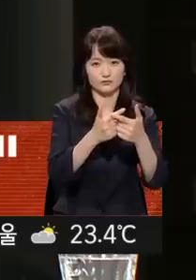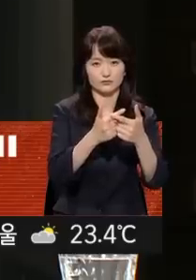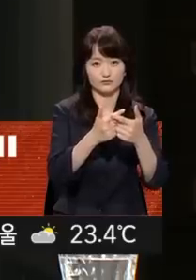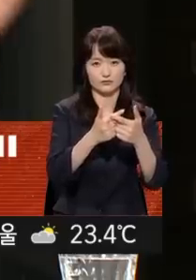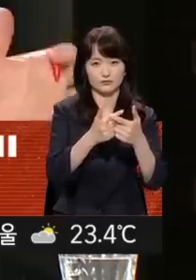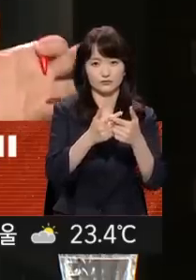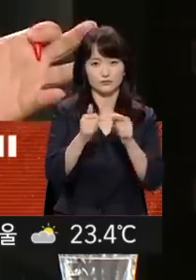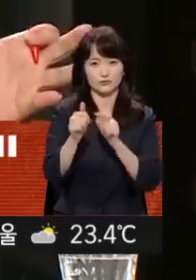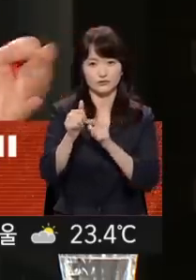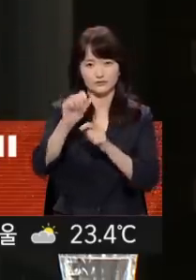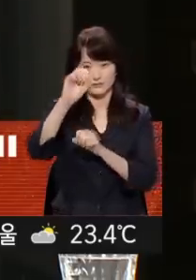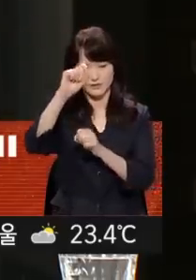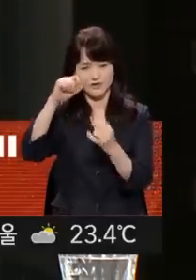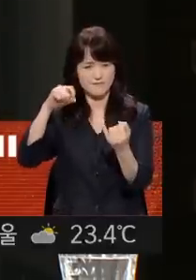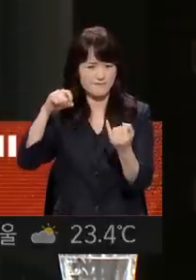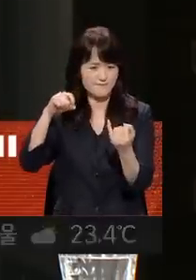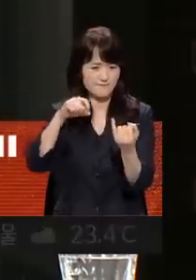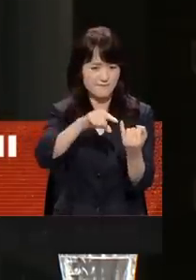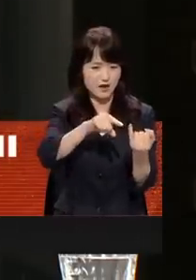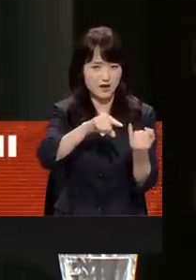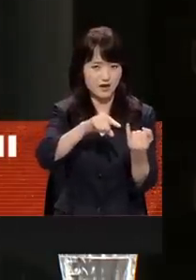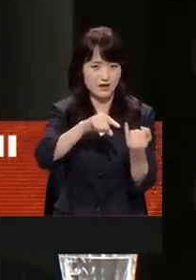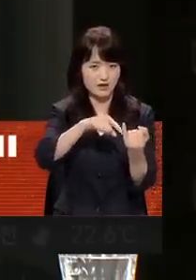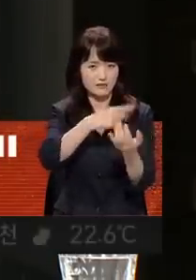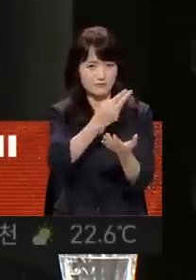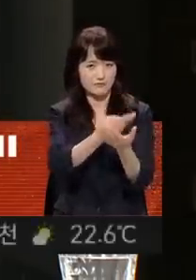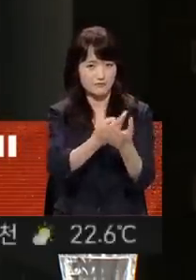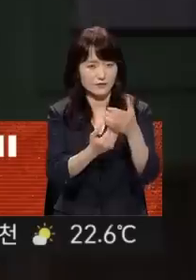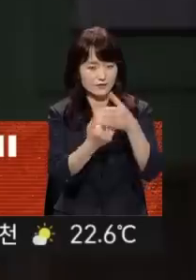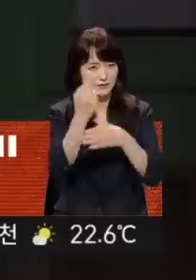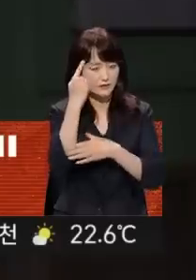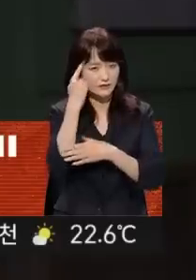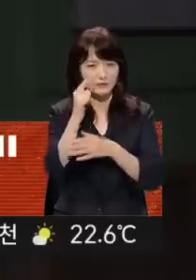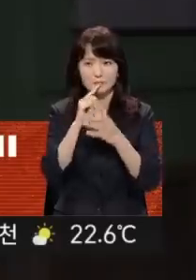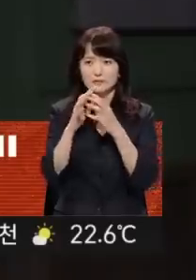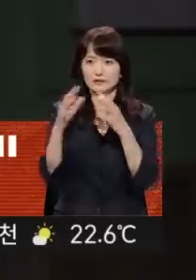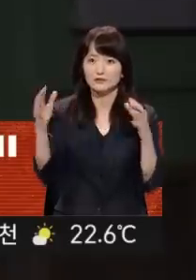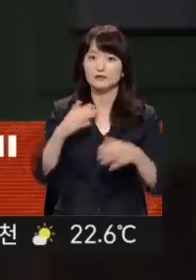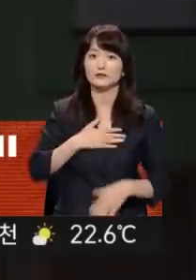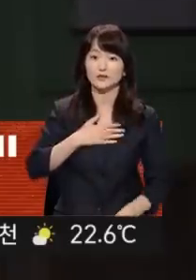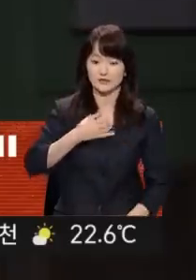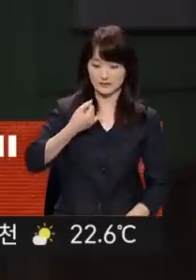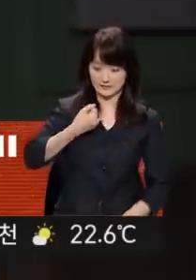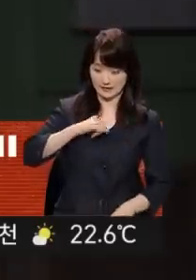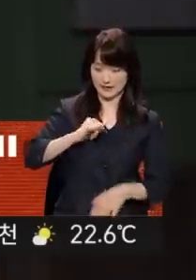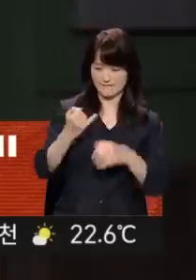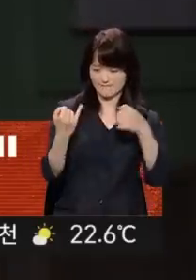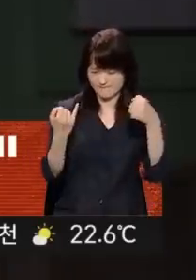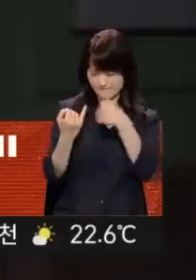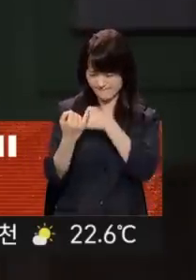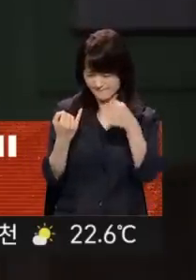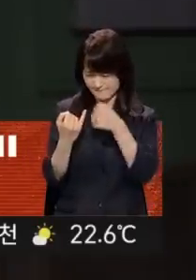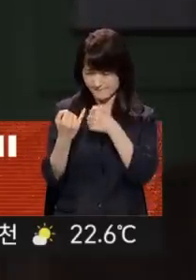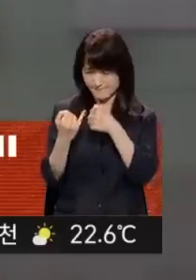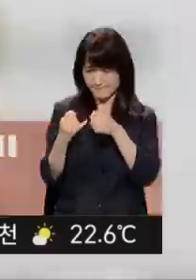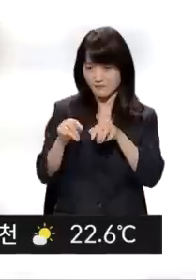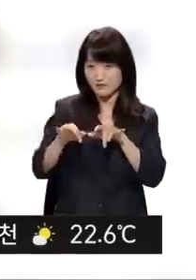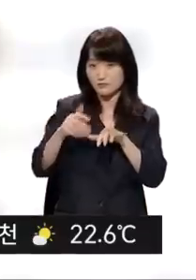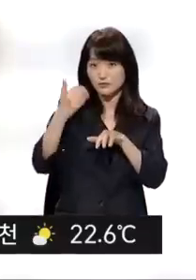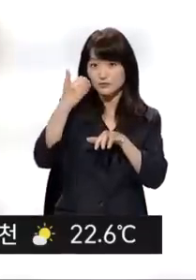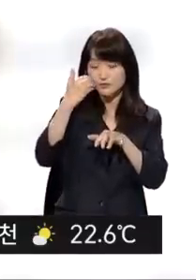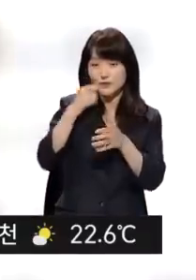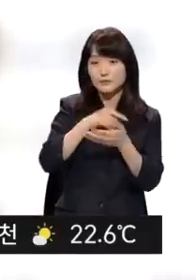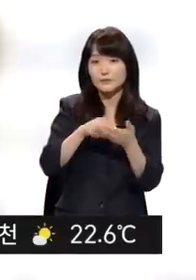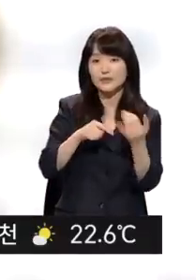해서 엄청나게 지금 논란이 되고 있어요네 일단 제 딸이 폭행을 당했습니다 이런 제목의 글이었는데요 작성자는 피해